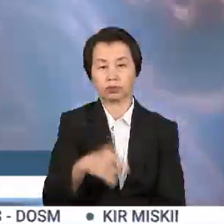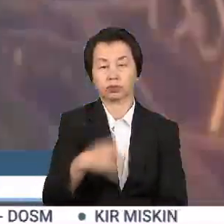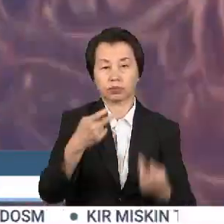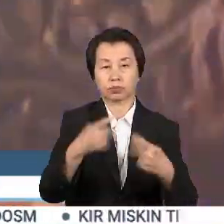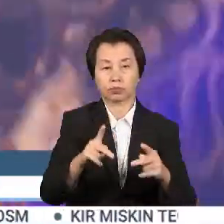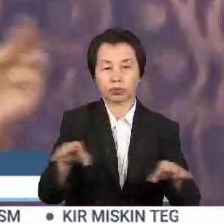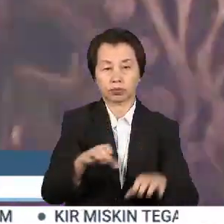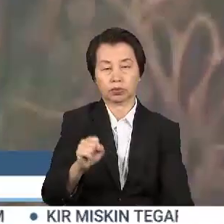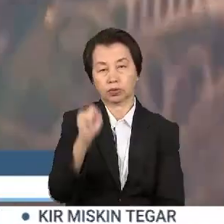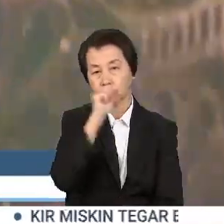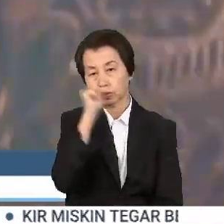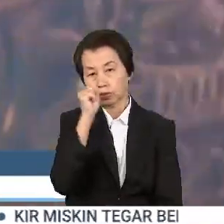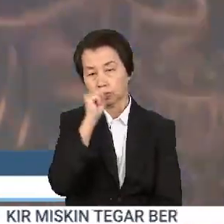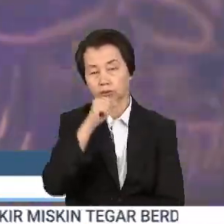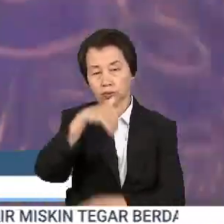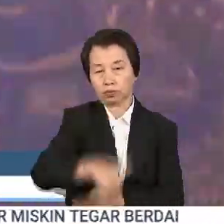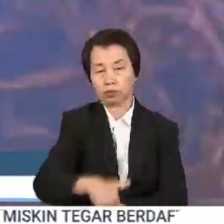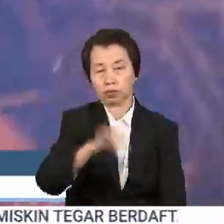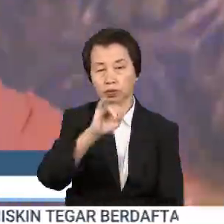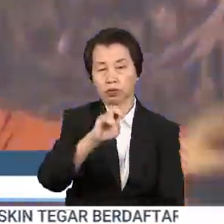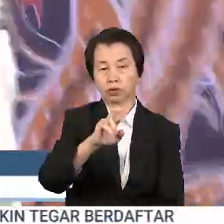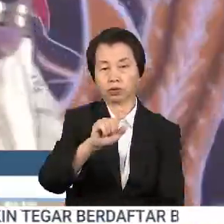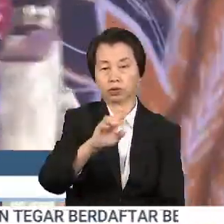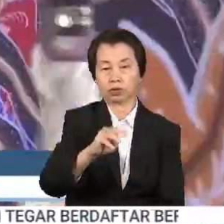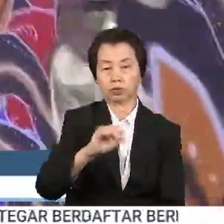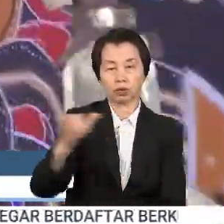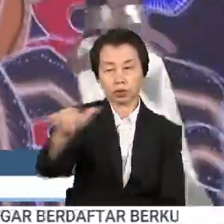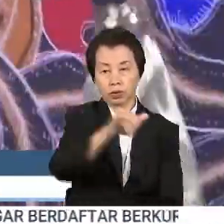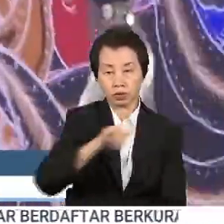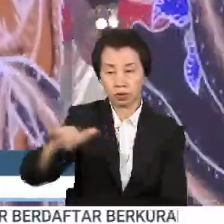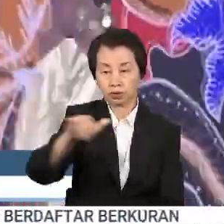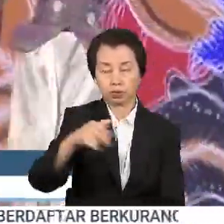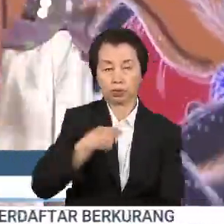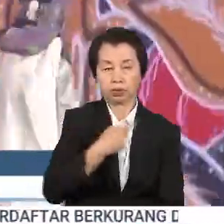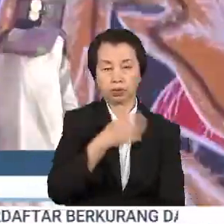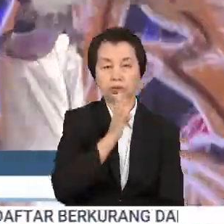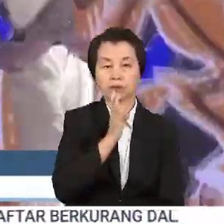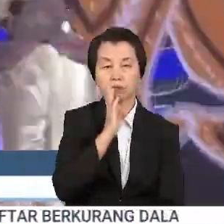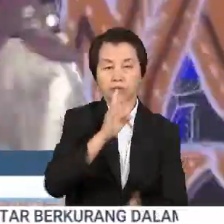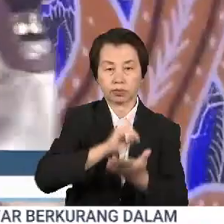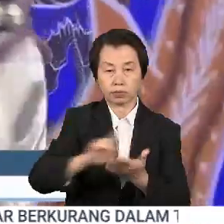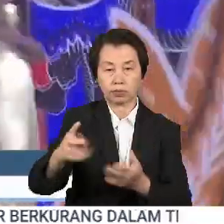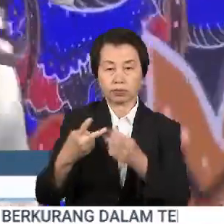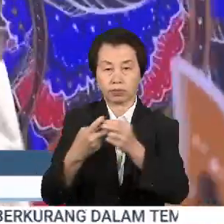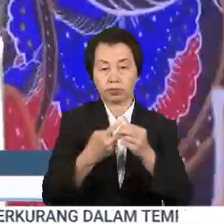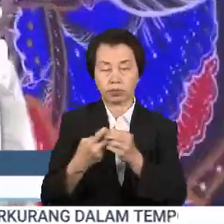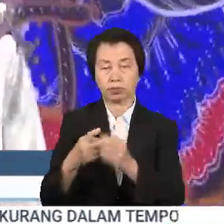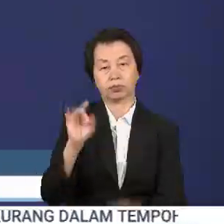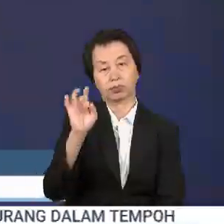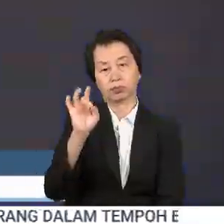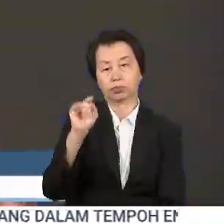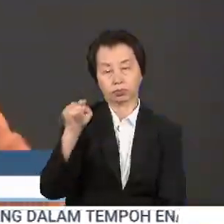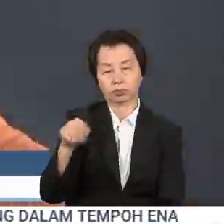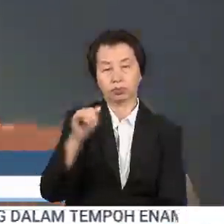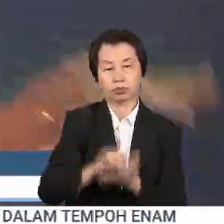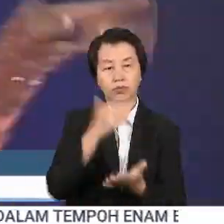berpeluang membuat persembahan pada malam irama Sama-sama Kita menyatakan Minggu Perpaduan merupakan satu platform